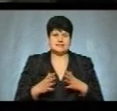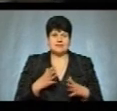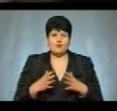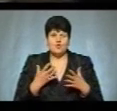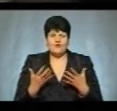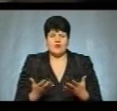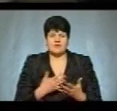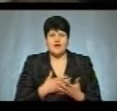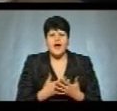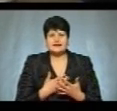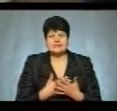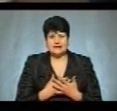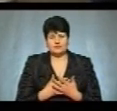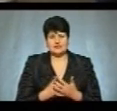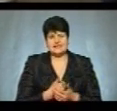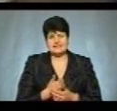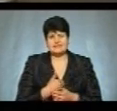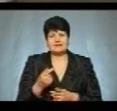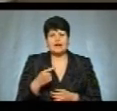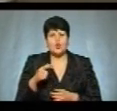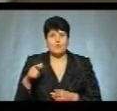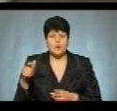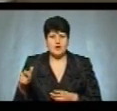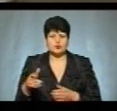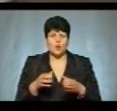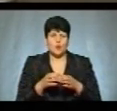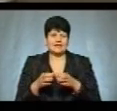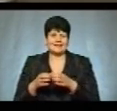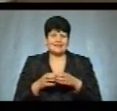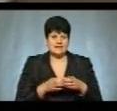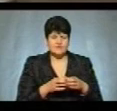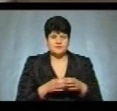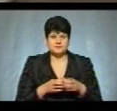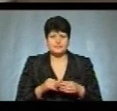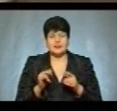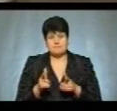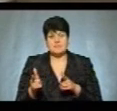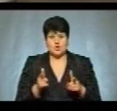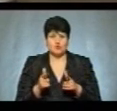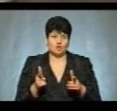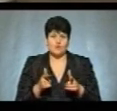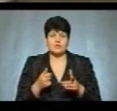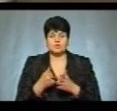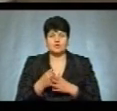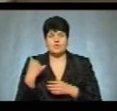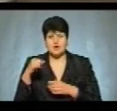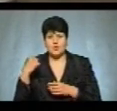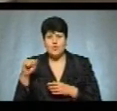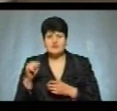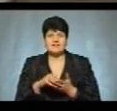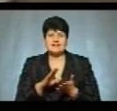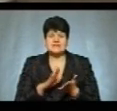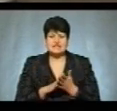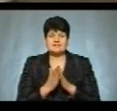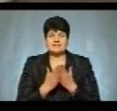тільки активності і ініціатив тернополян, колективів, але й підготовка таких рекордів для реєстрації